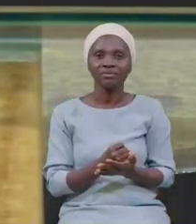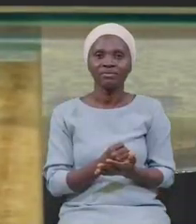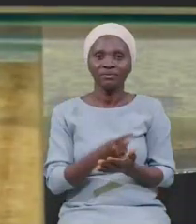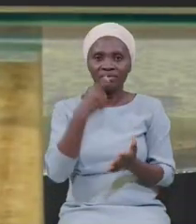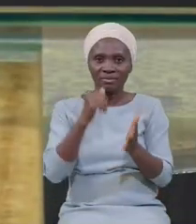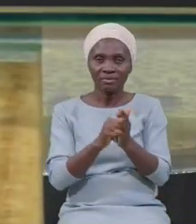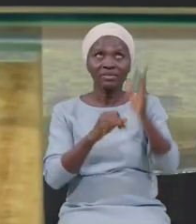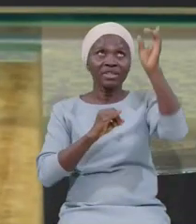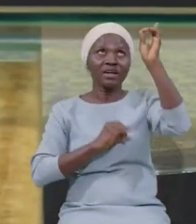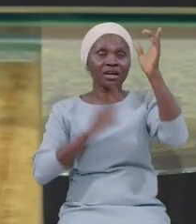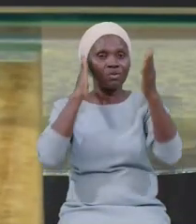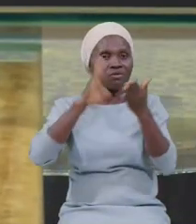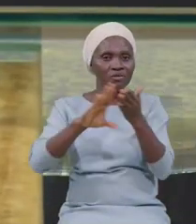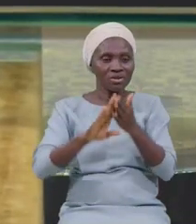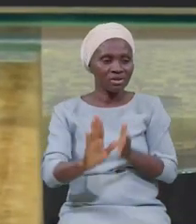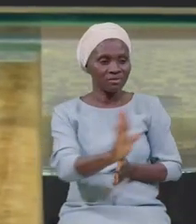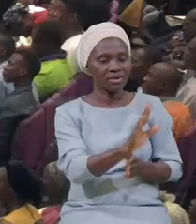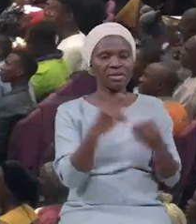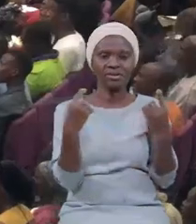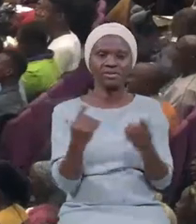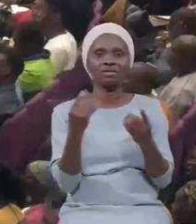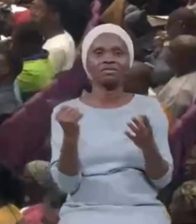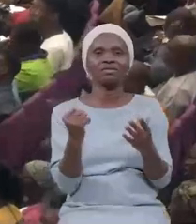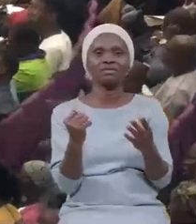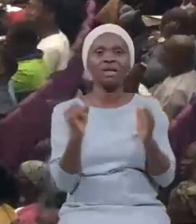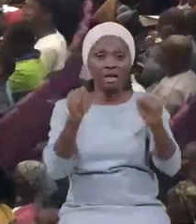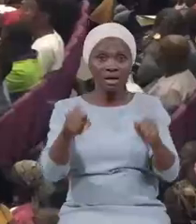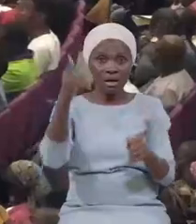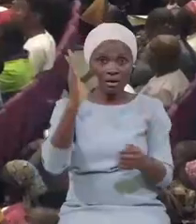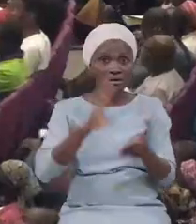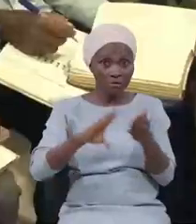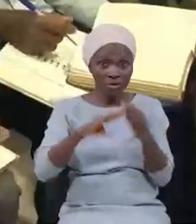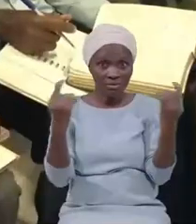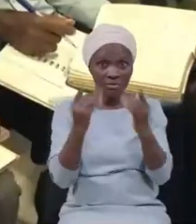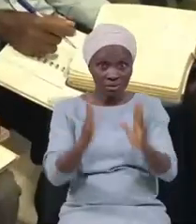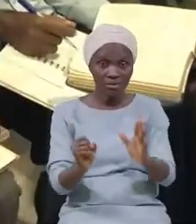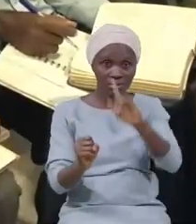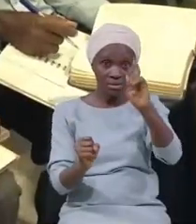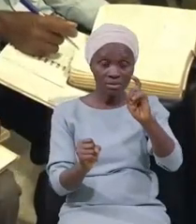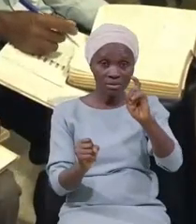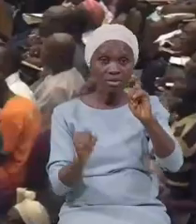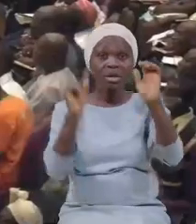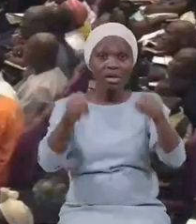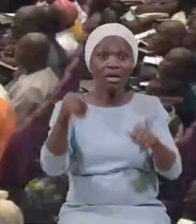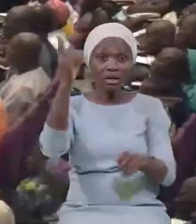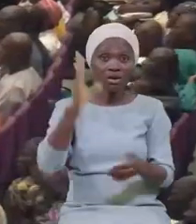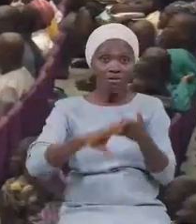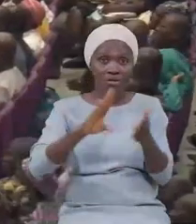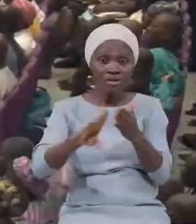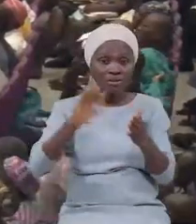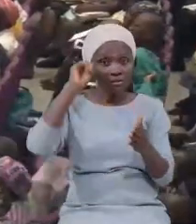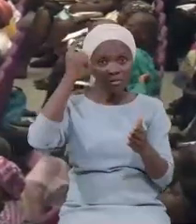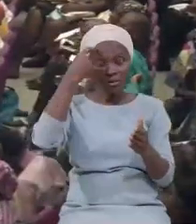Et je lui pardonnerai son péché. Est-ce que Dieu peut pardonner aux pécheurs? Est-ce qu'il